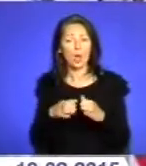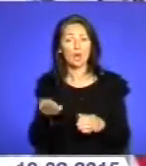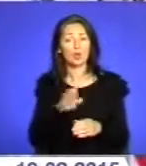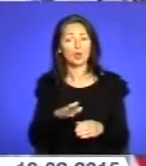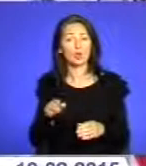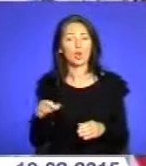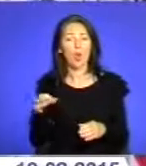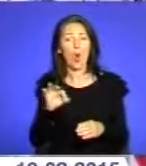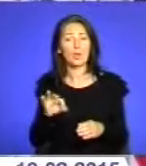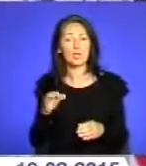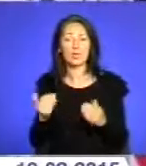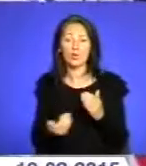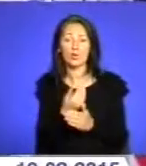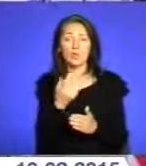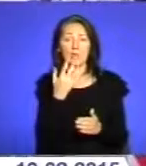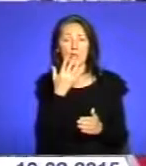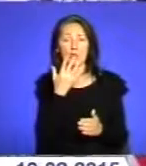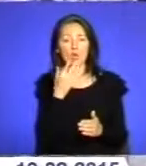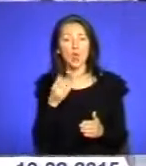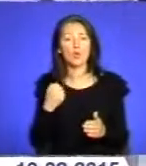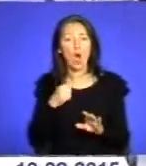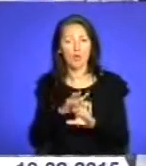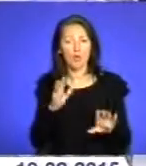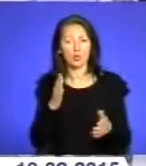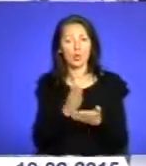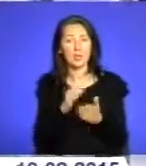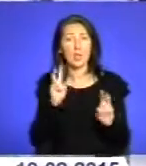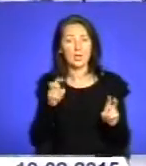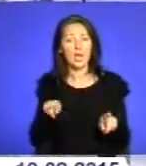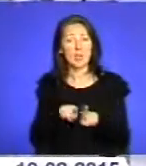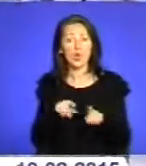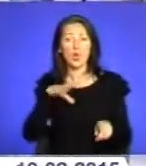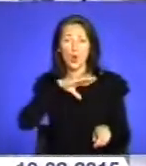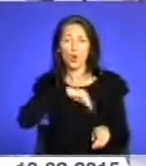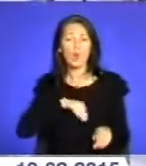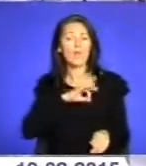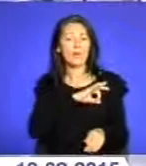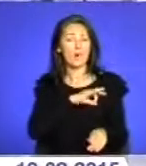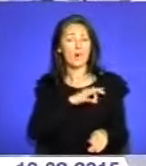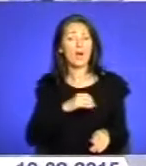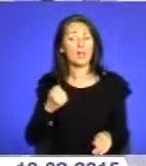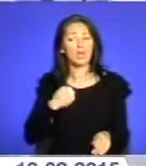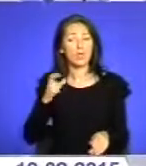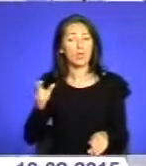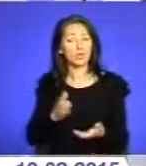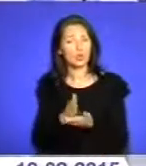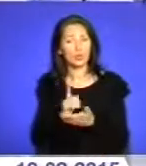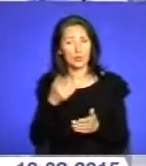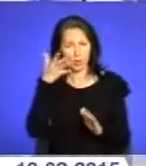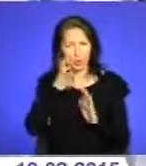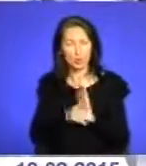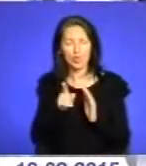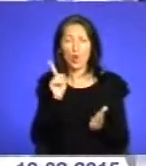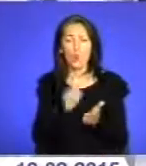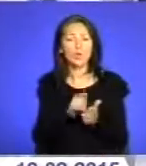і відновлювати Національну гвардію. Ми ставимо собі за мету і також духовне виховання військовослужбовців, щоб вони розуміли, що їхній обов'язок